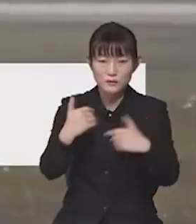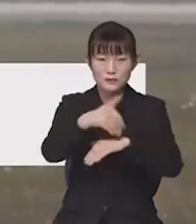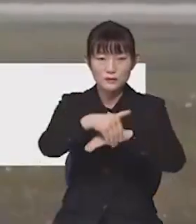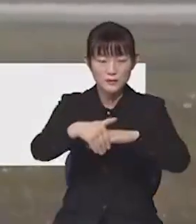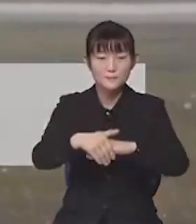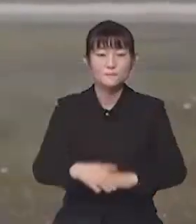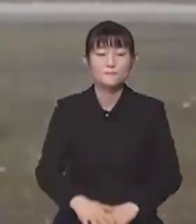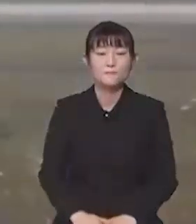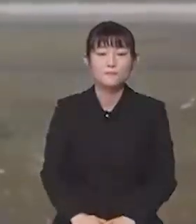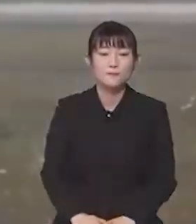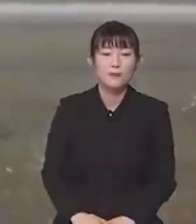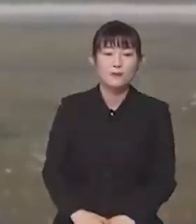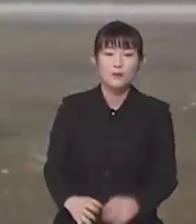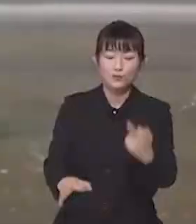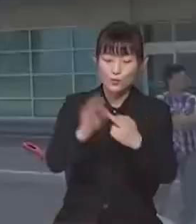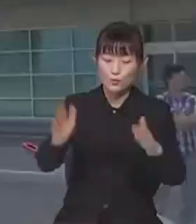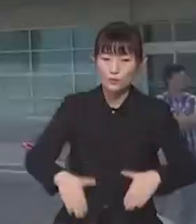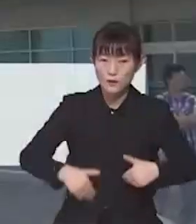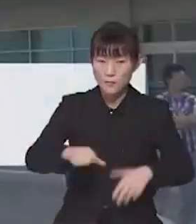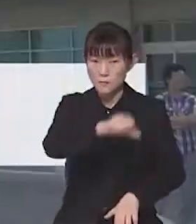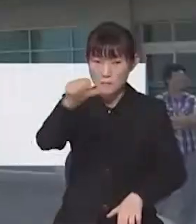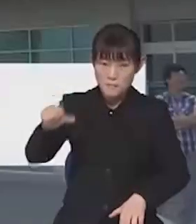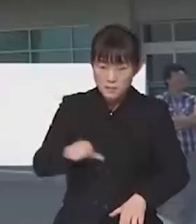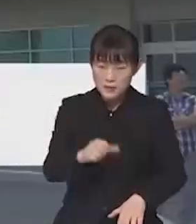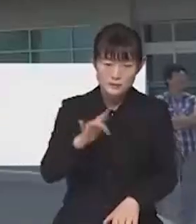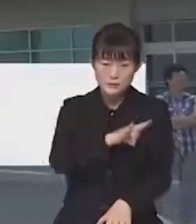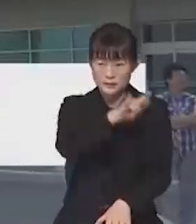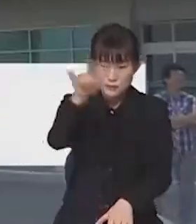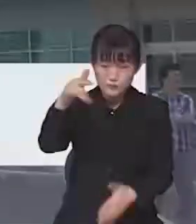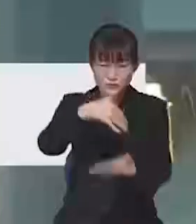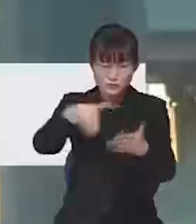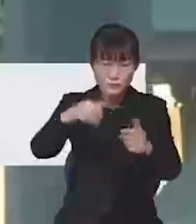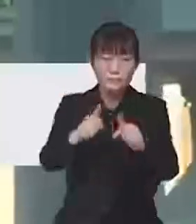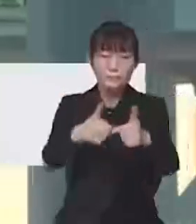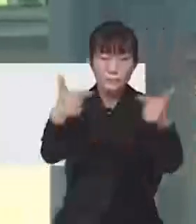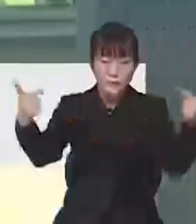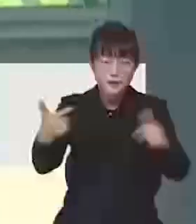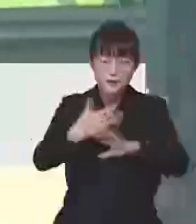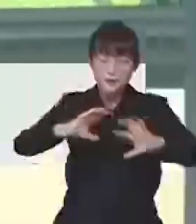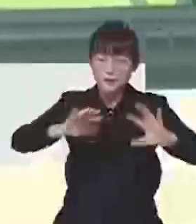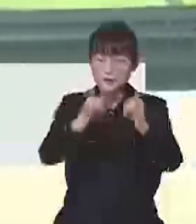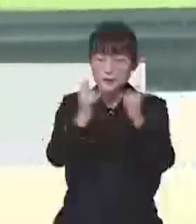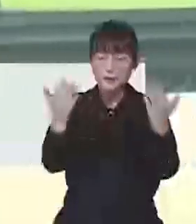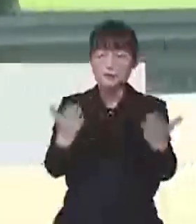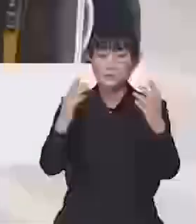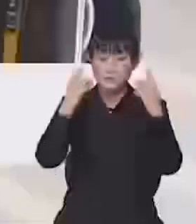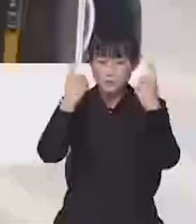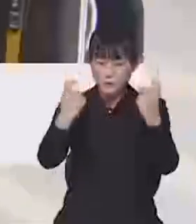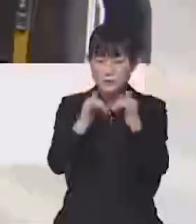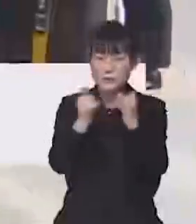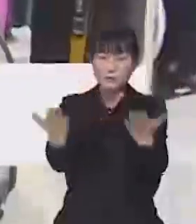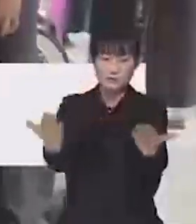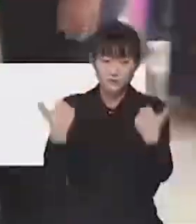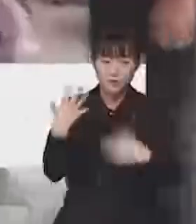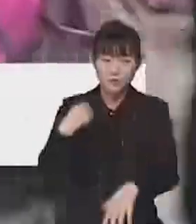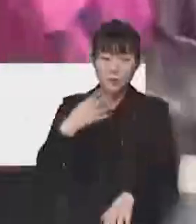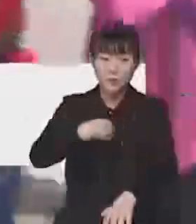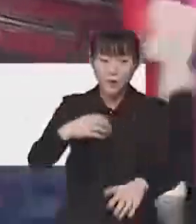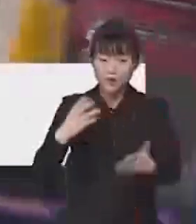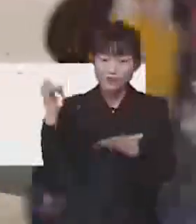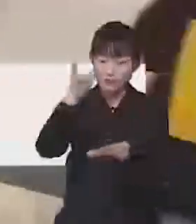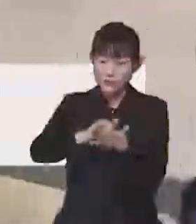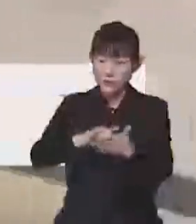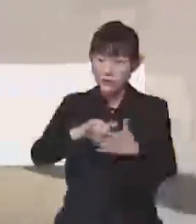유치하겠습니다. 동남아를 중심으로 전세기와 전기선 증편 등으로 해외 관광객을 유치해 무안 국제공항